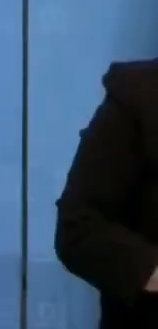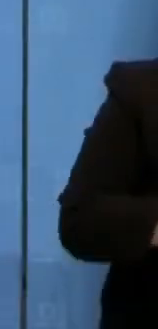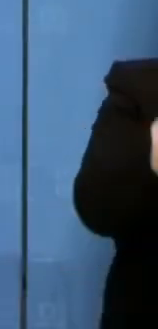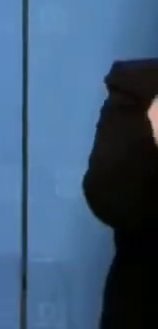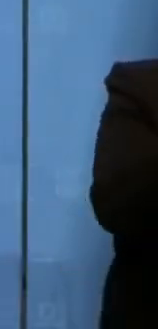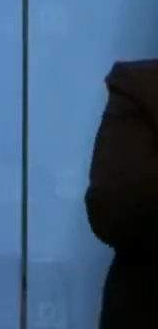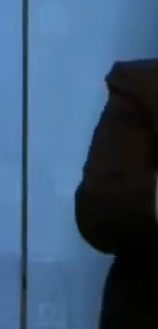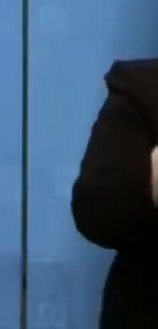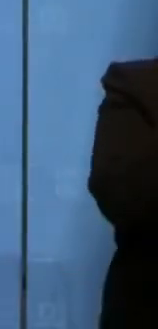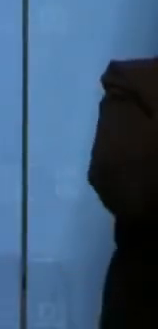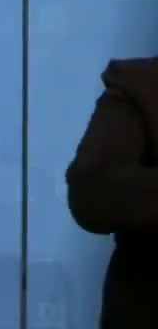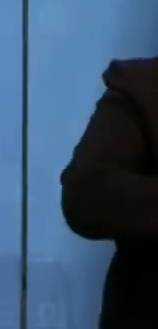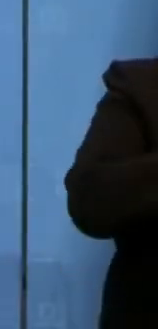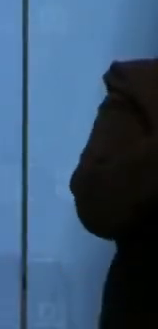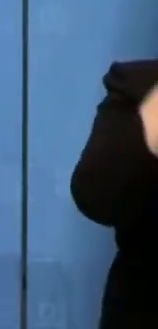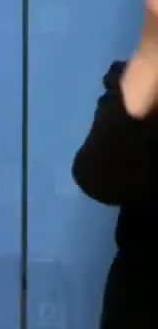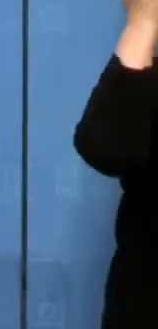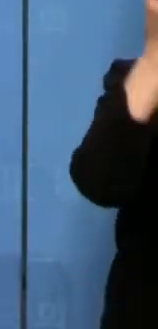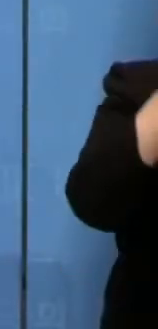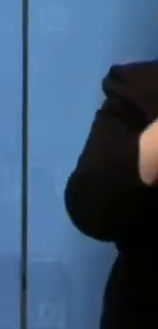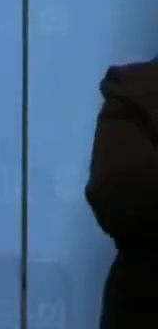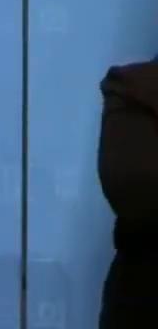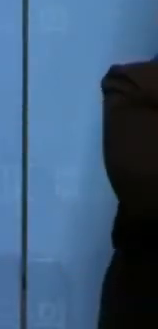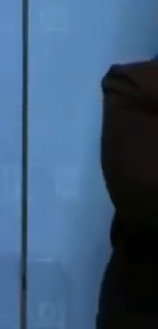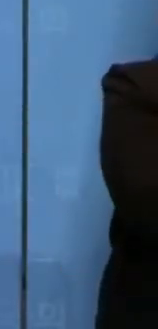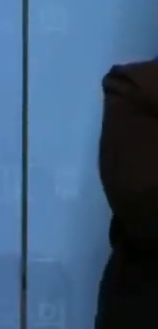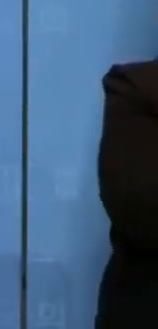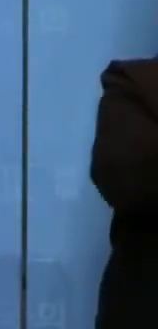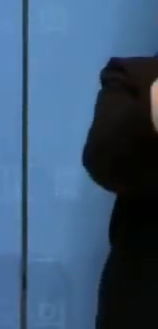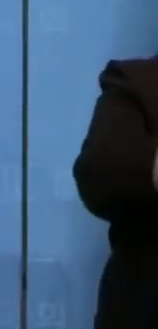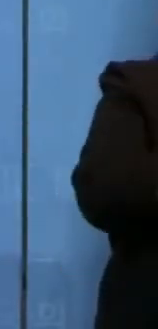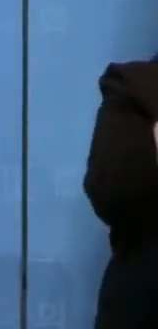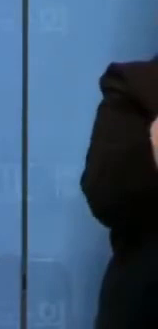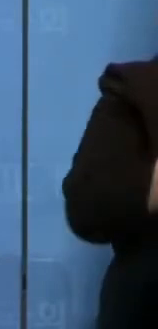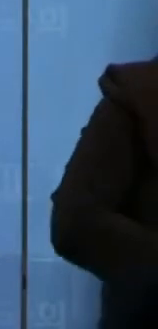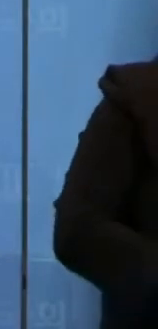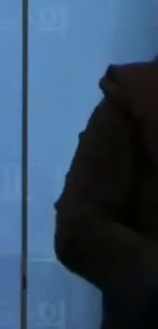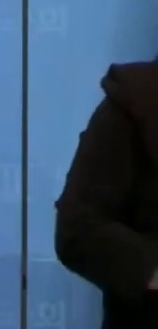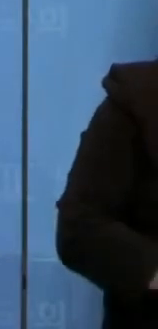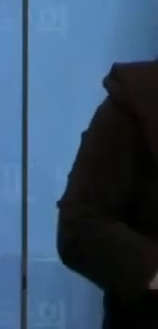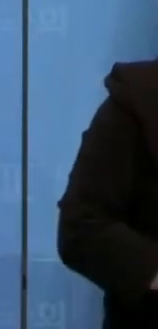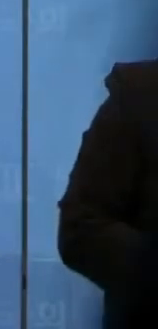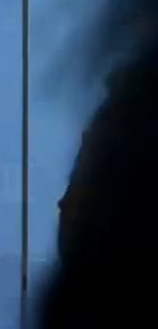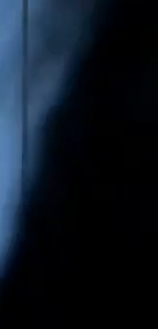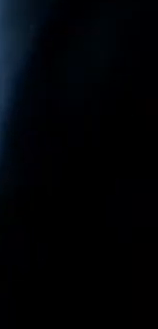그것이 진정한 대한 세력의 모습입니다.